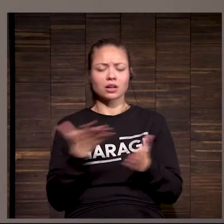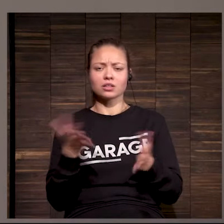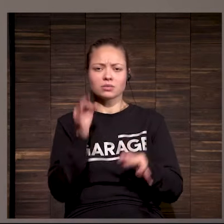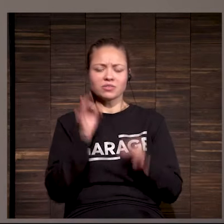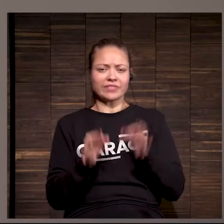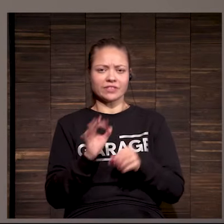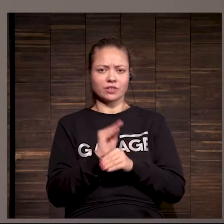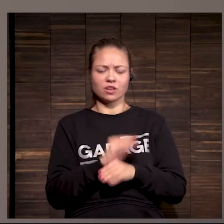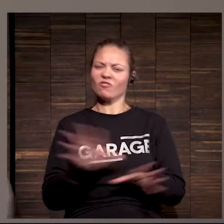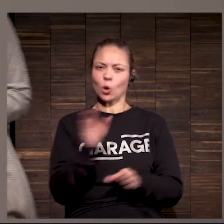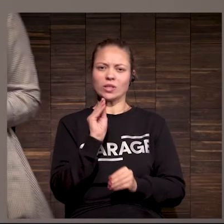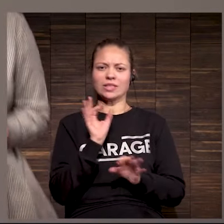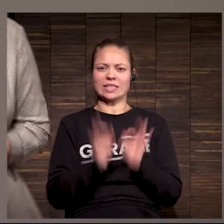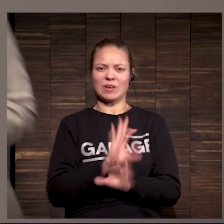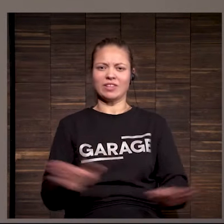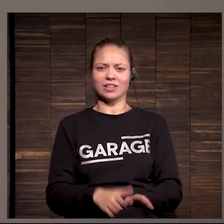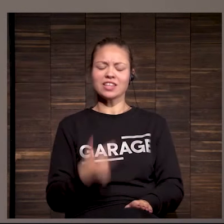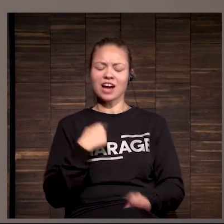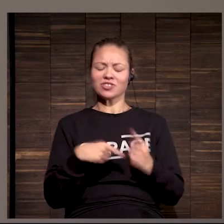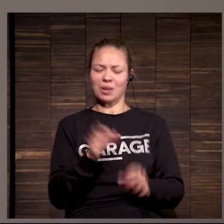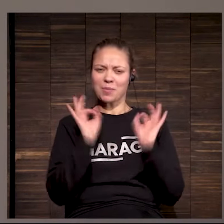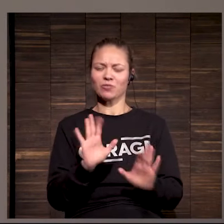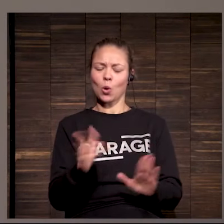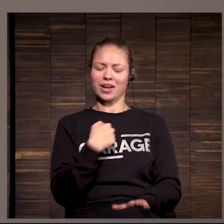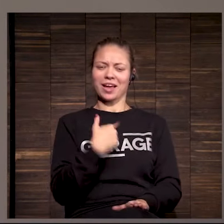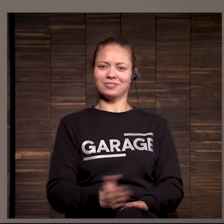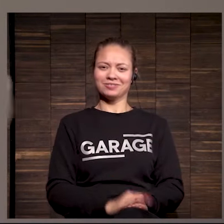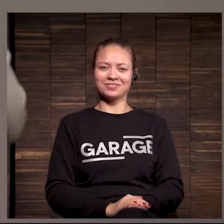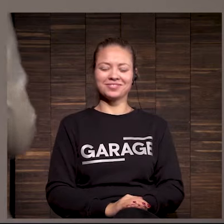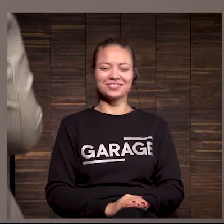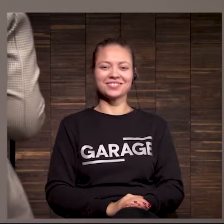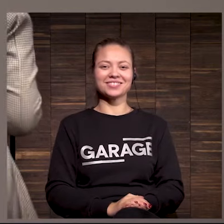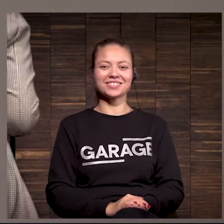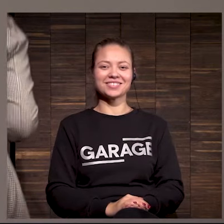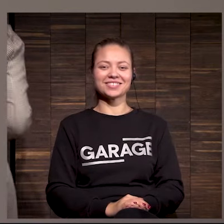все плане справедливо я всегда прав только я